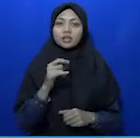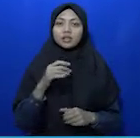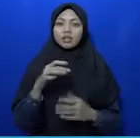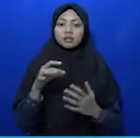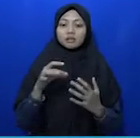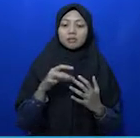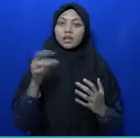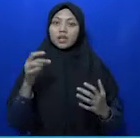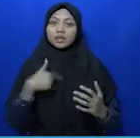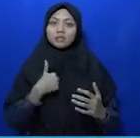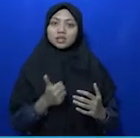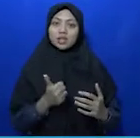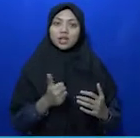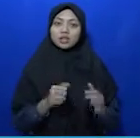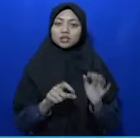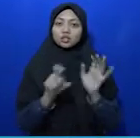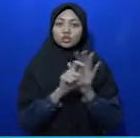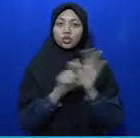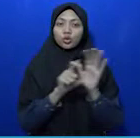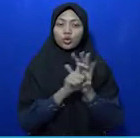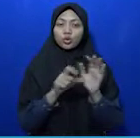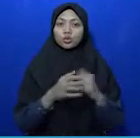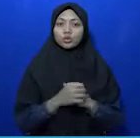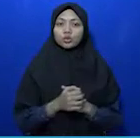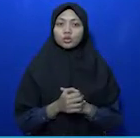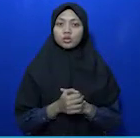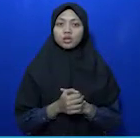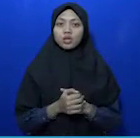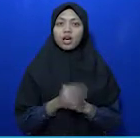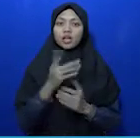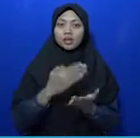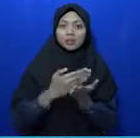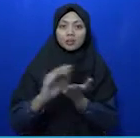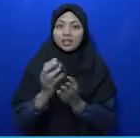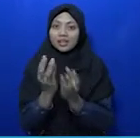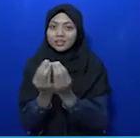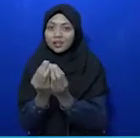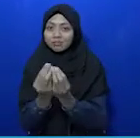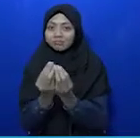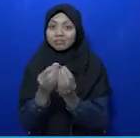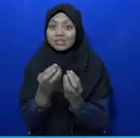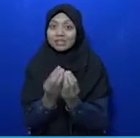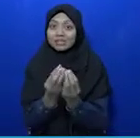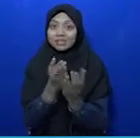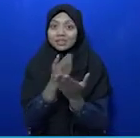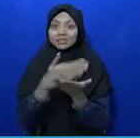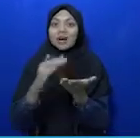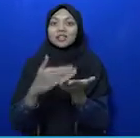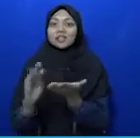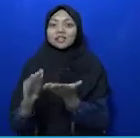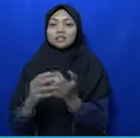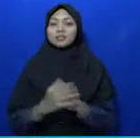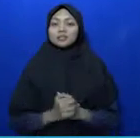misalnya dalam rapat itu akan diputuskan pembagian saham tadi, maka akan dibagi.